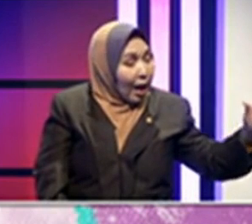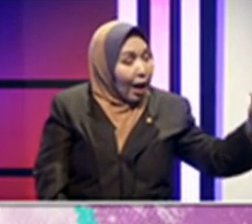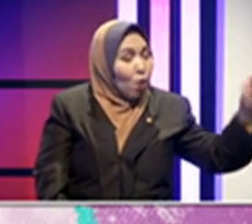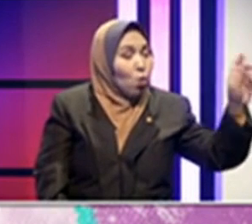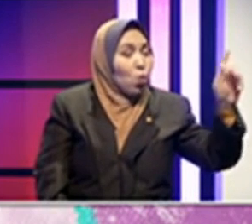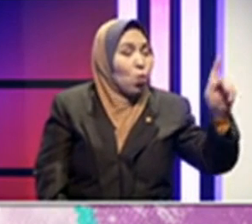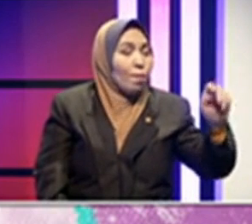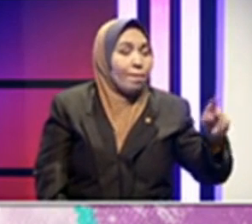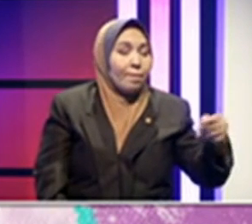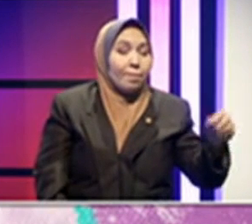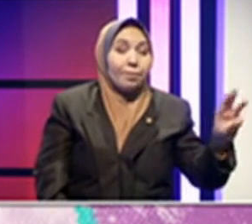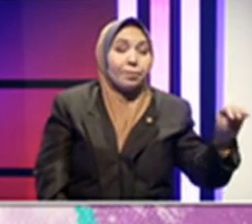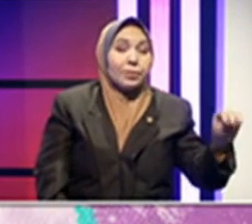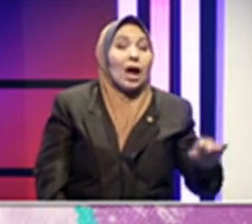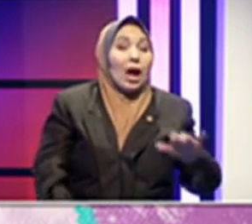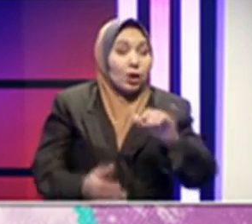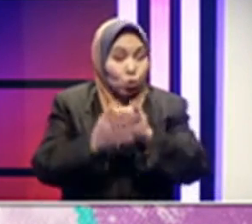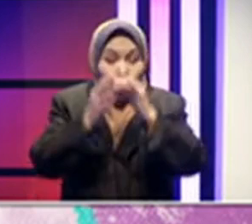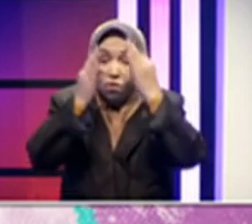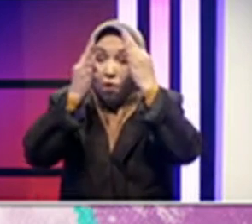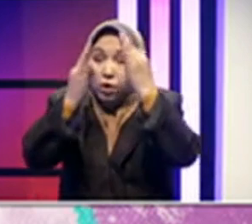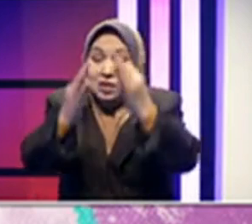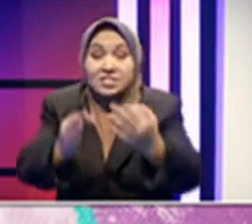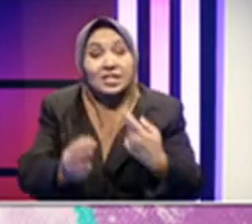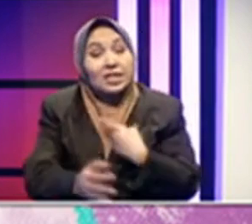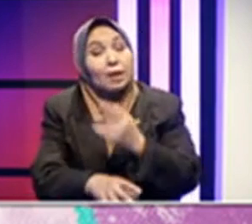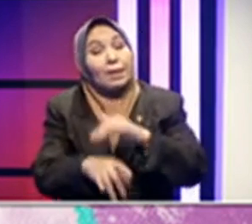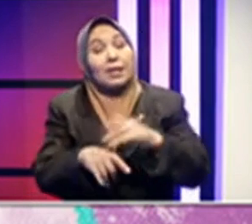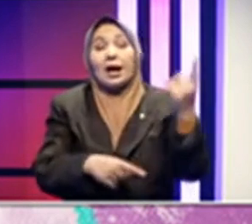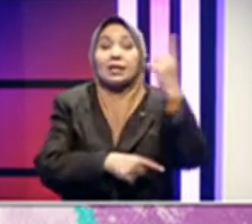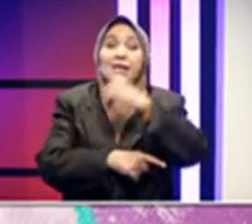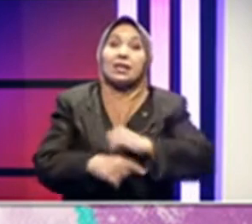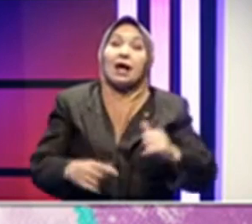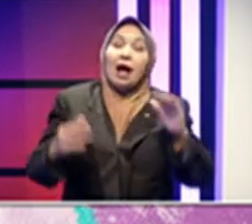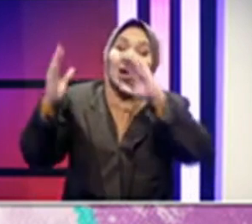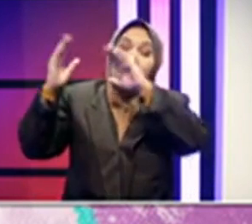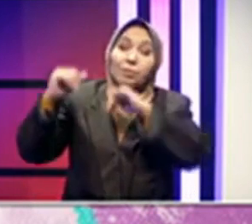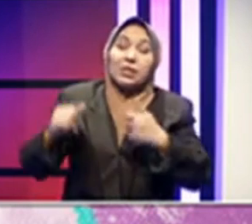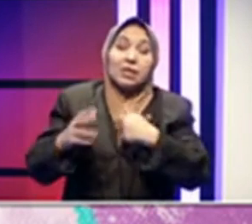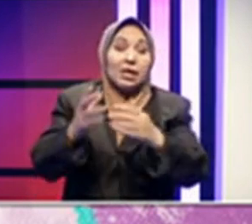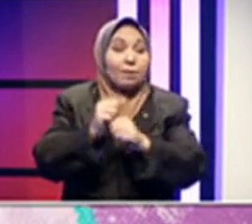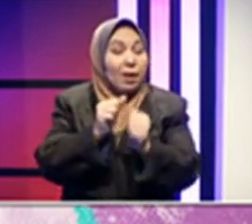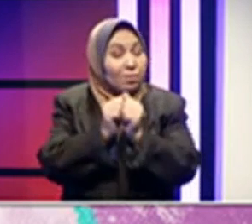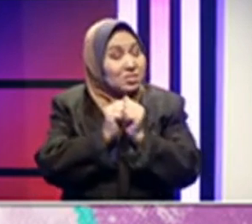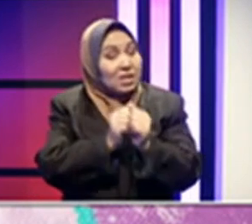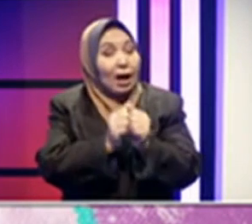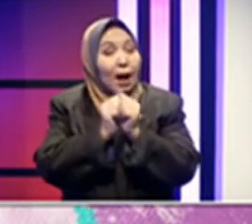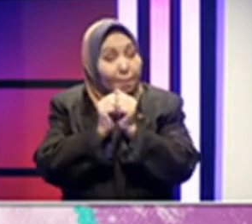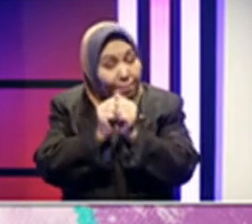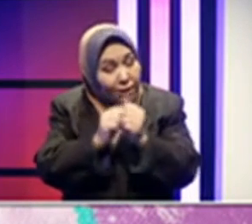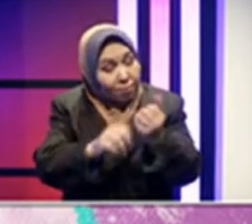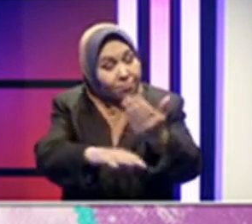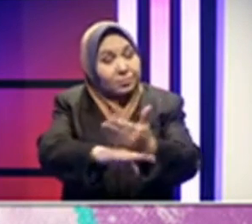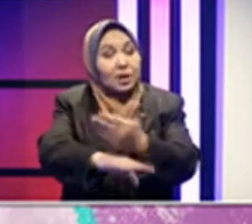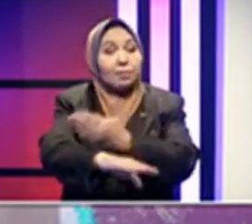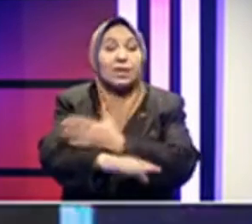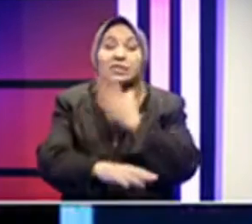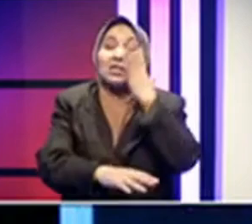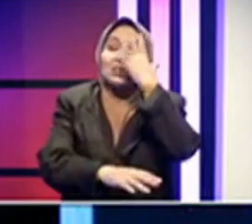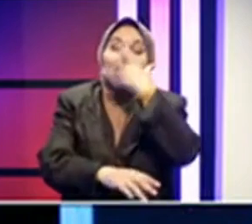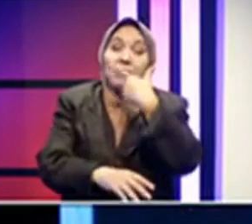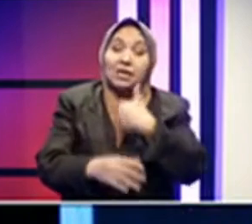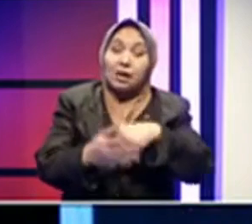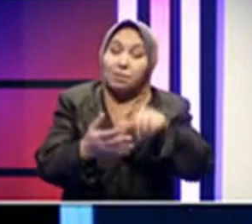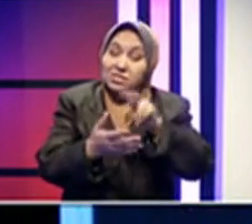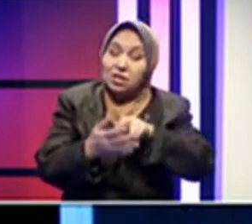mil0 itu fokus kita pada hari ini mungkin dapat kita sama-sama baiki ataupun kita percantikan bacaan kita